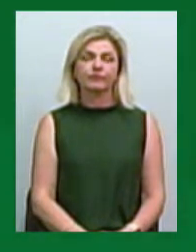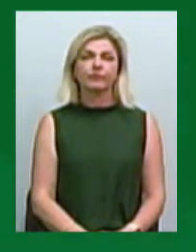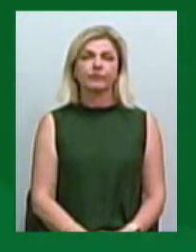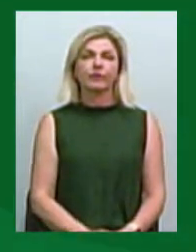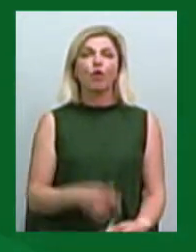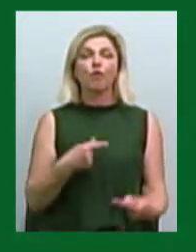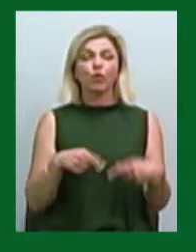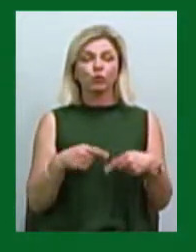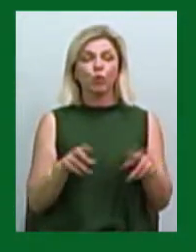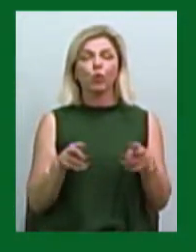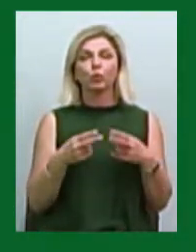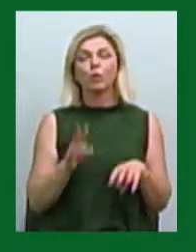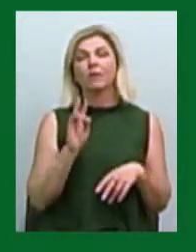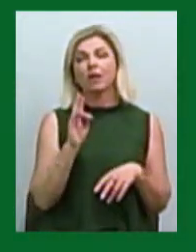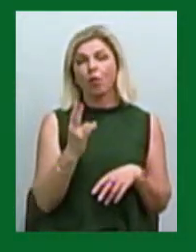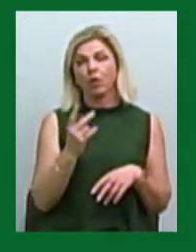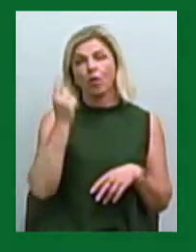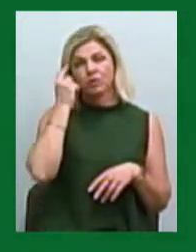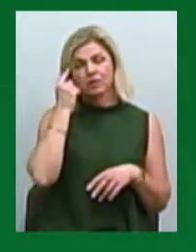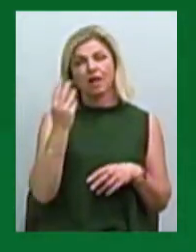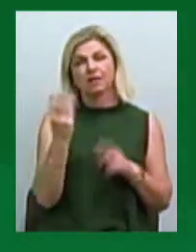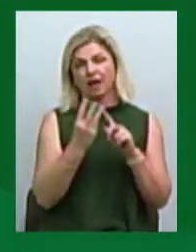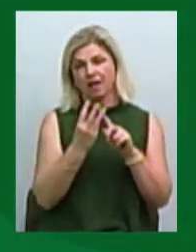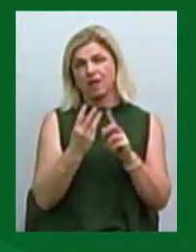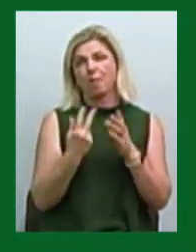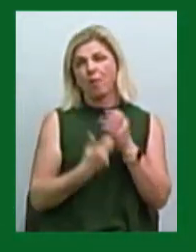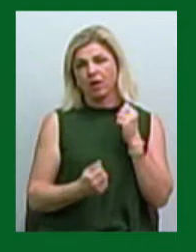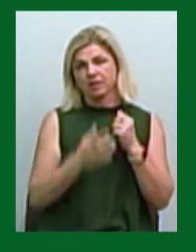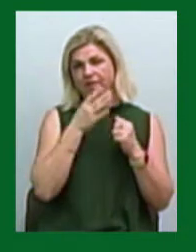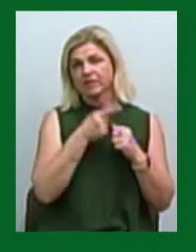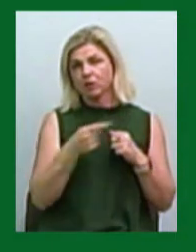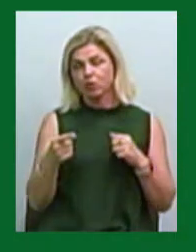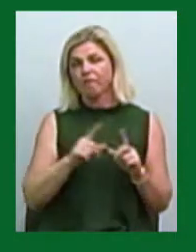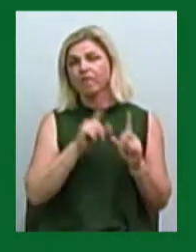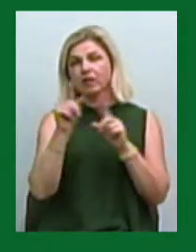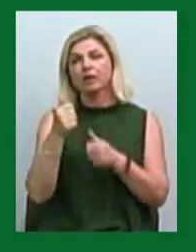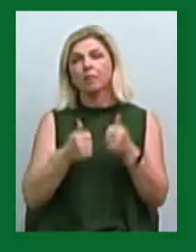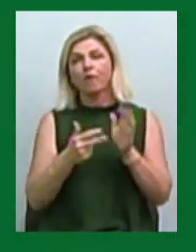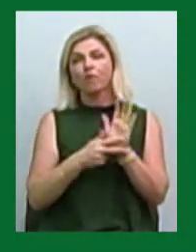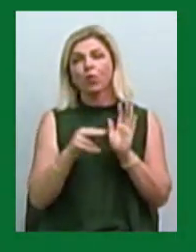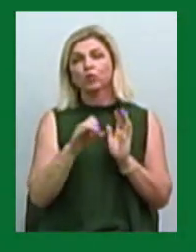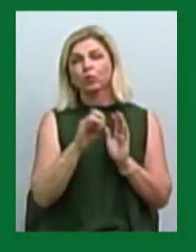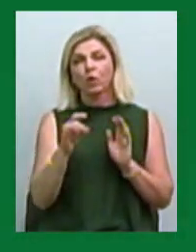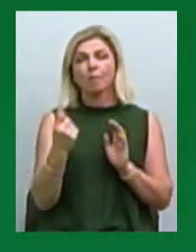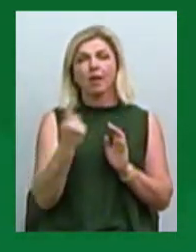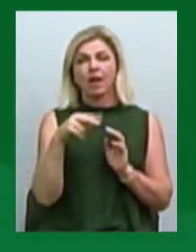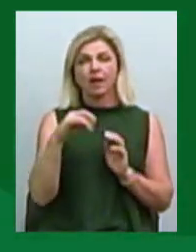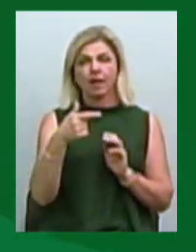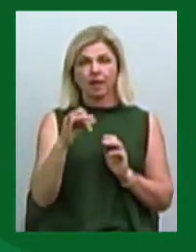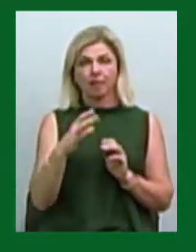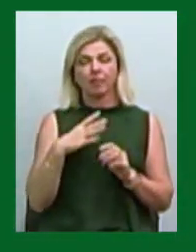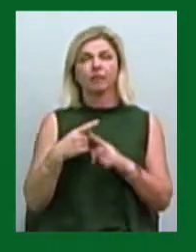Муніципальний футбольний клуб «Миколаїв» зазнав 3-ї поразки у сезоні. У виїзному матчі 8-го туру 1-ї ліги «Корабели»